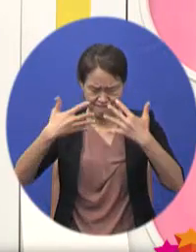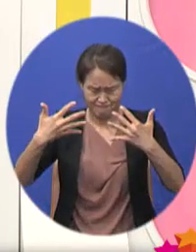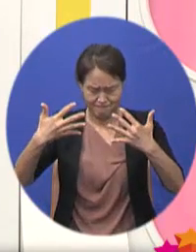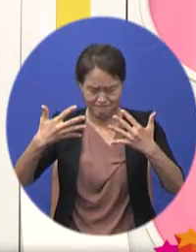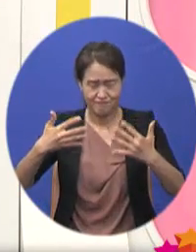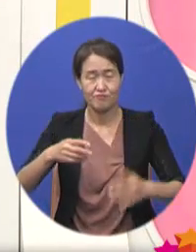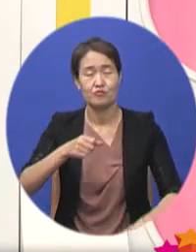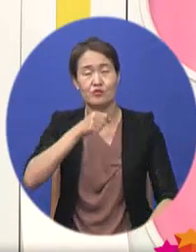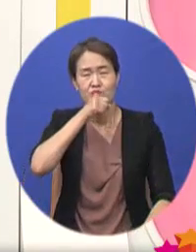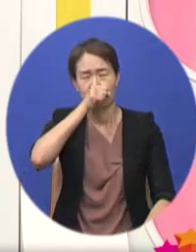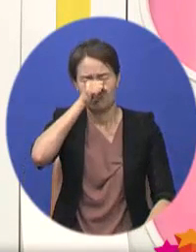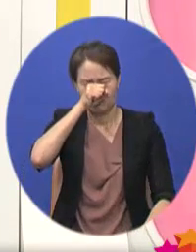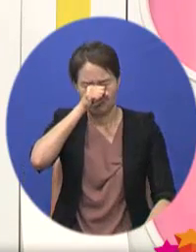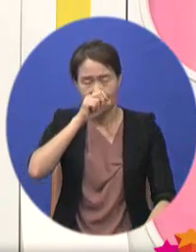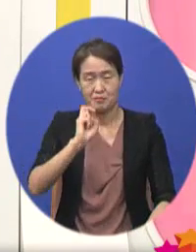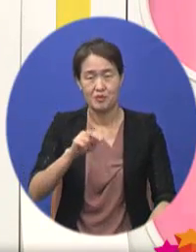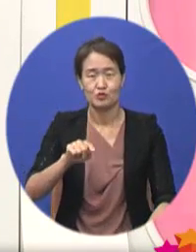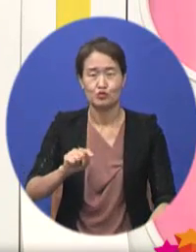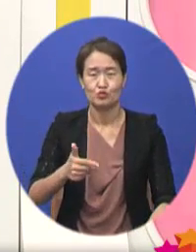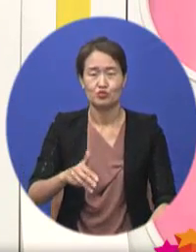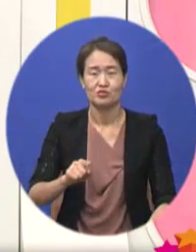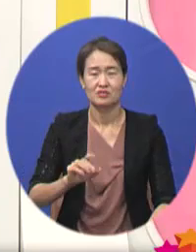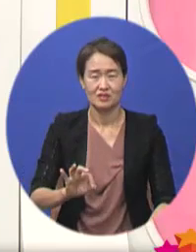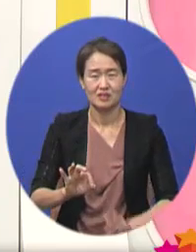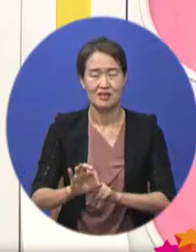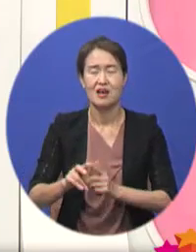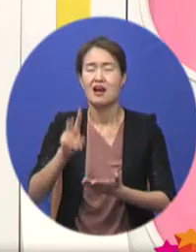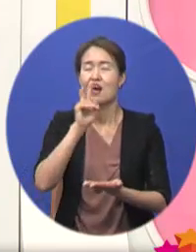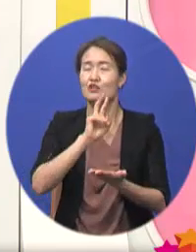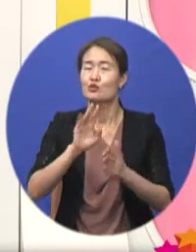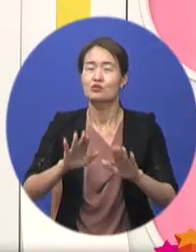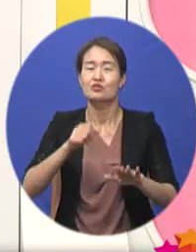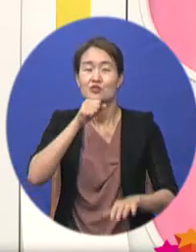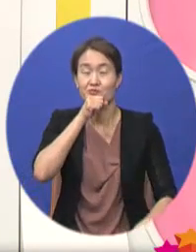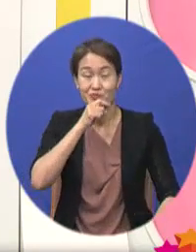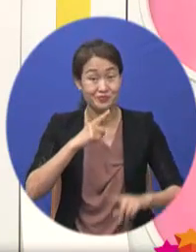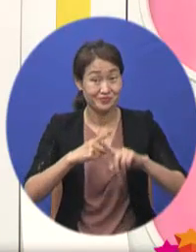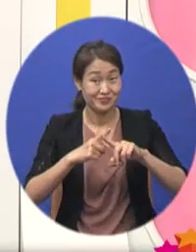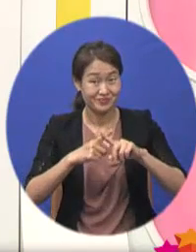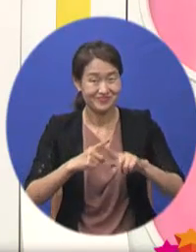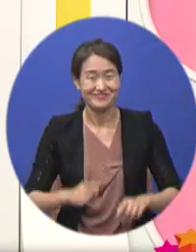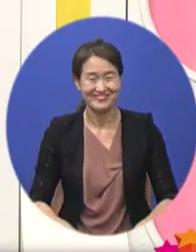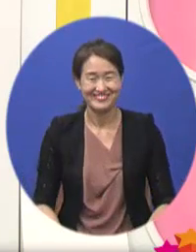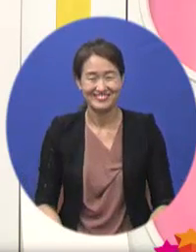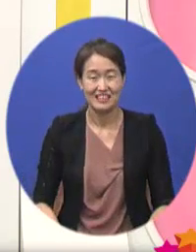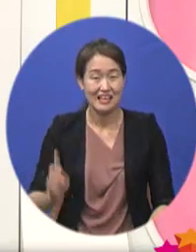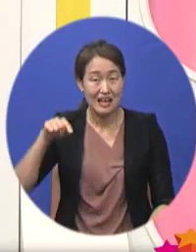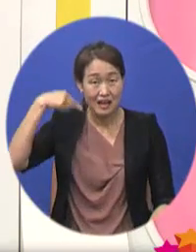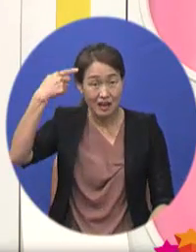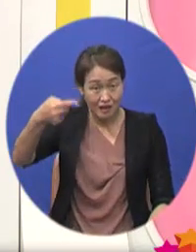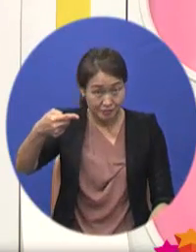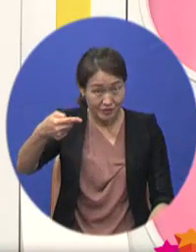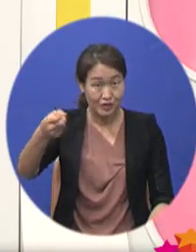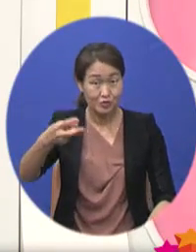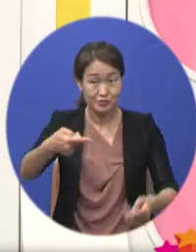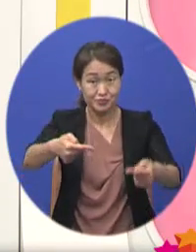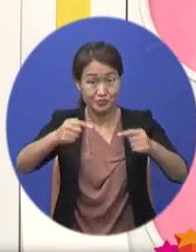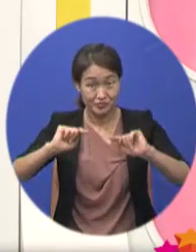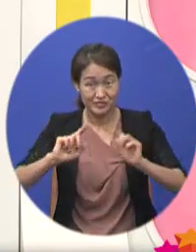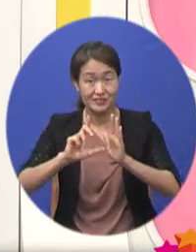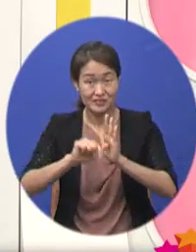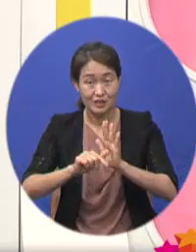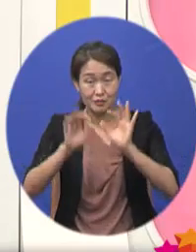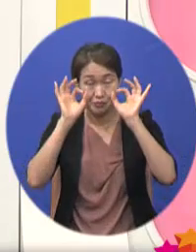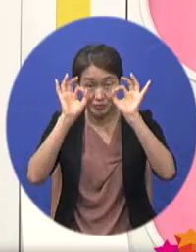나옵니다. 그럴 것 같아요. 순창의 명가수. 명가수시네요. 오늘은 점수를 안 보도록 할게요. 예. 예 다음번에 예. 보도록 예. 하겠습니다. 예.